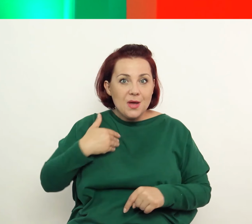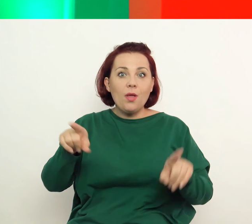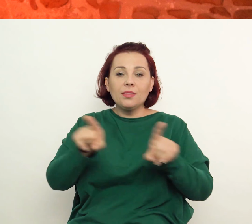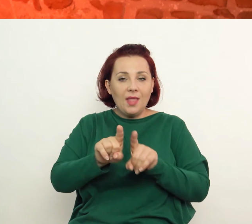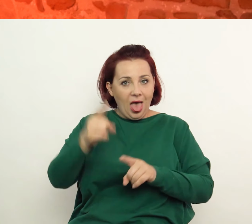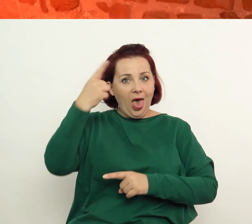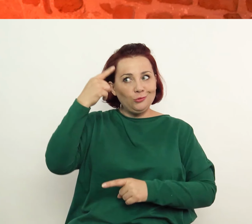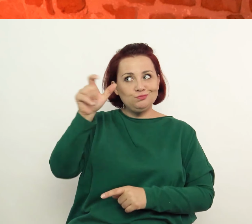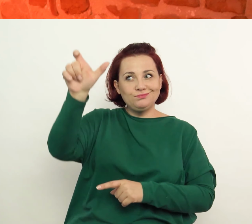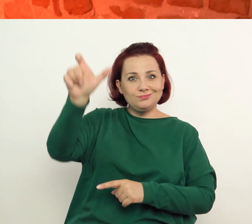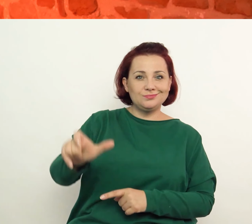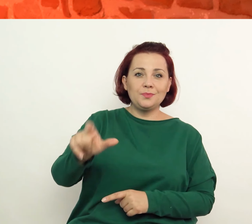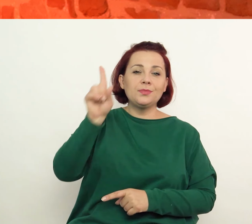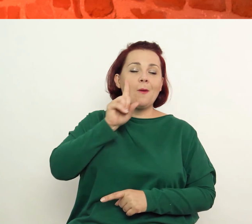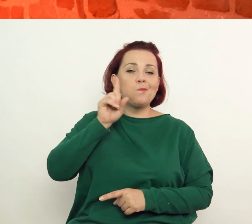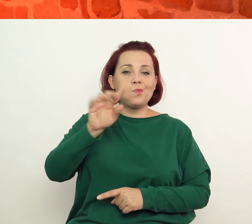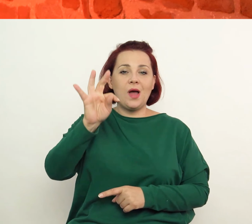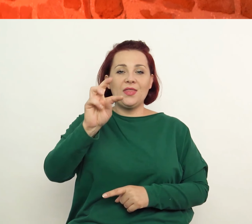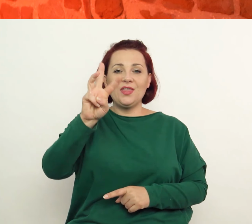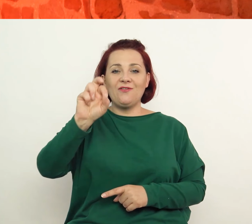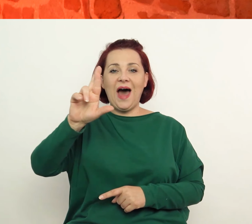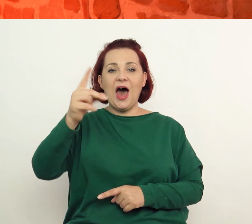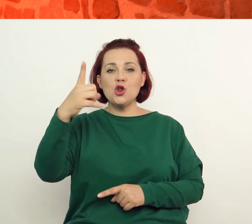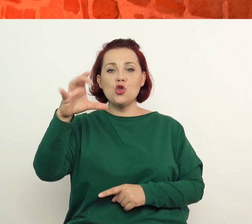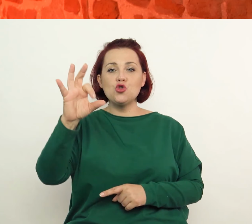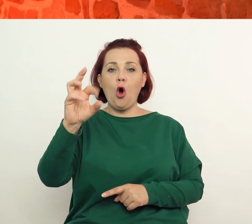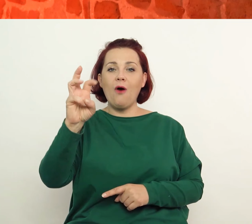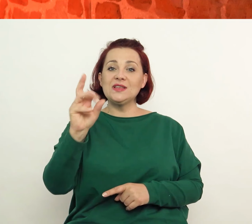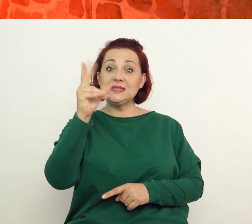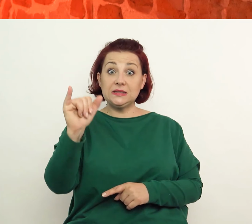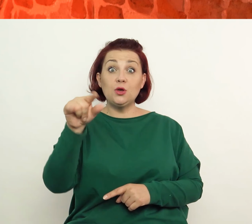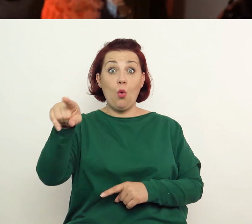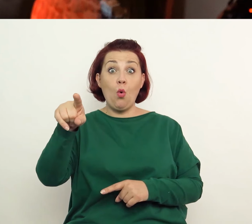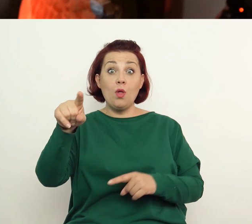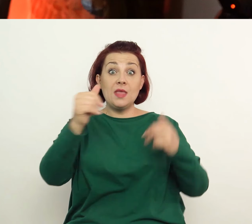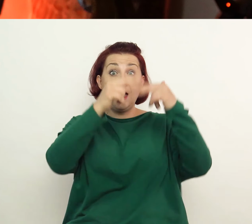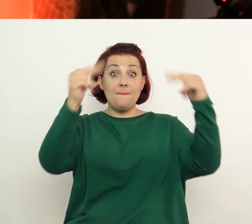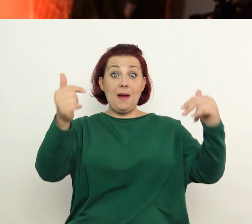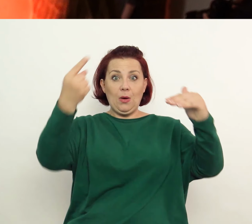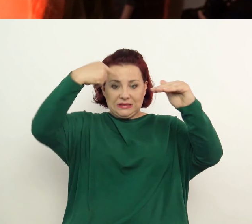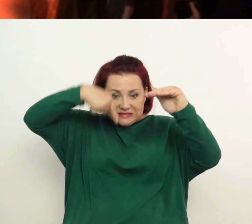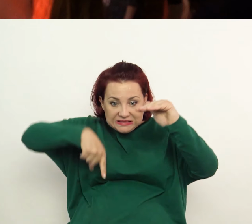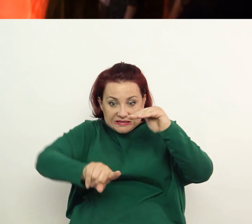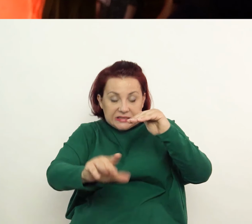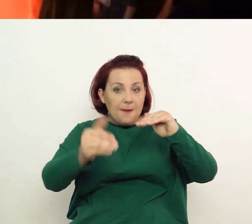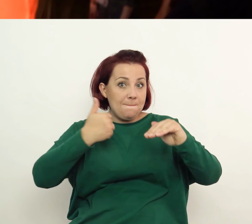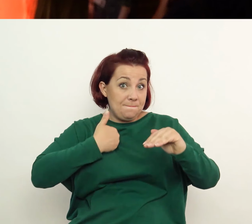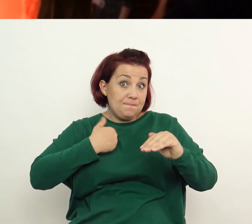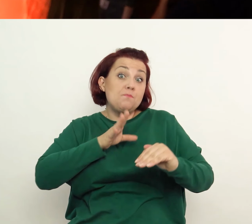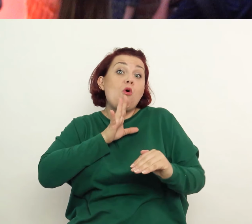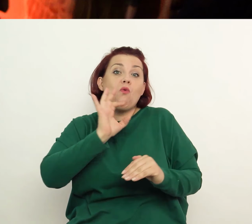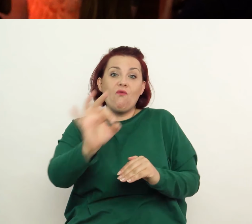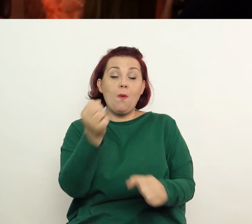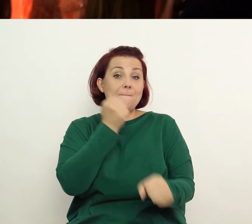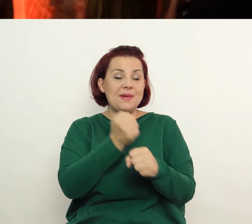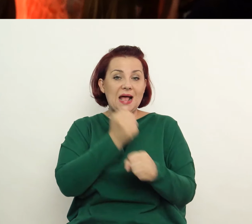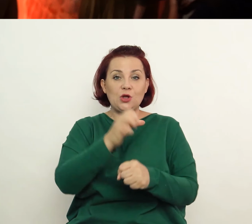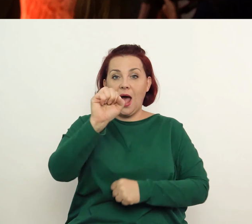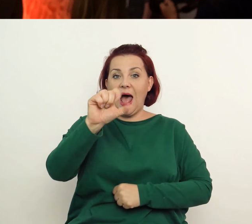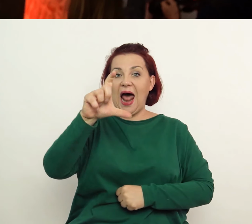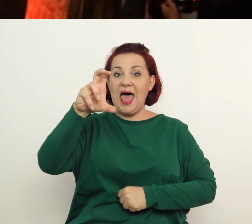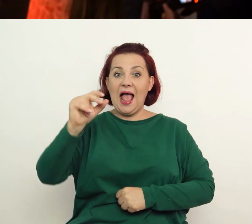że odwiedzi nas również pan Twardowski, który w podziemiach Krzysztoforów miał mieć swoją pracownię